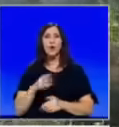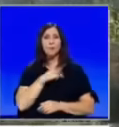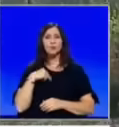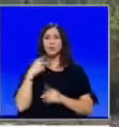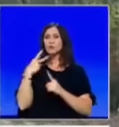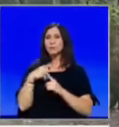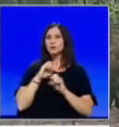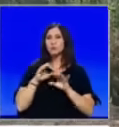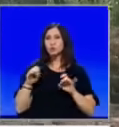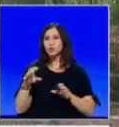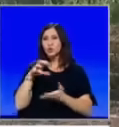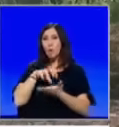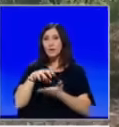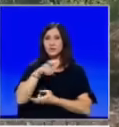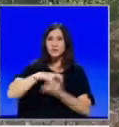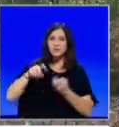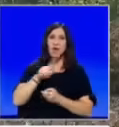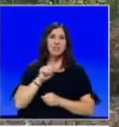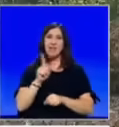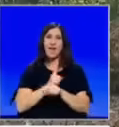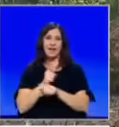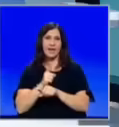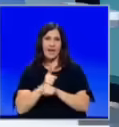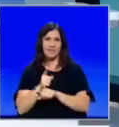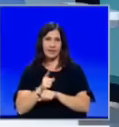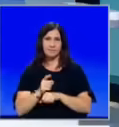Полските медии съобщиха, че обектът се издирва и че не е ракета.